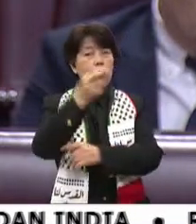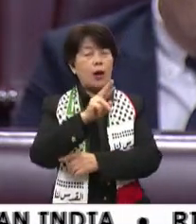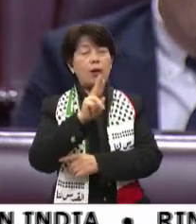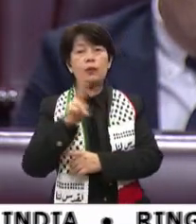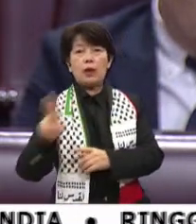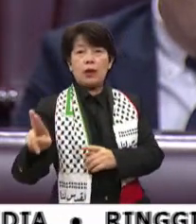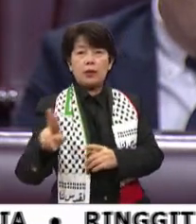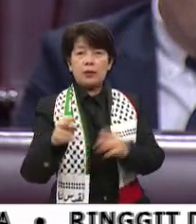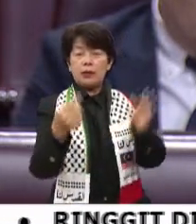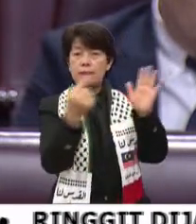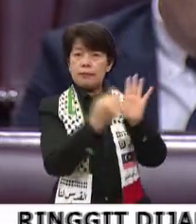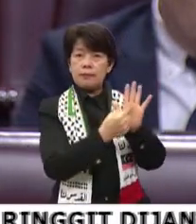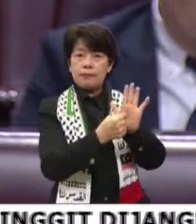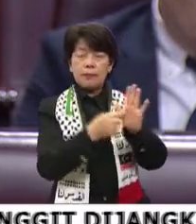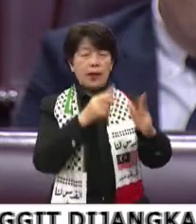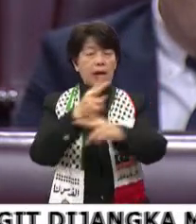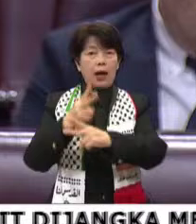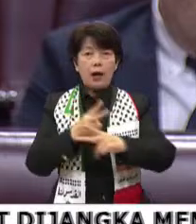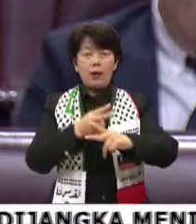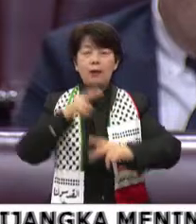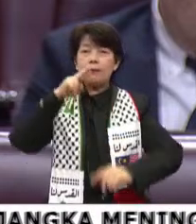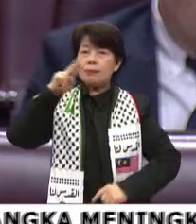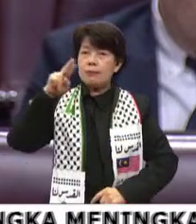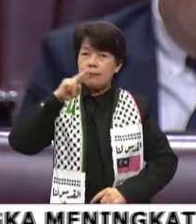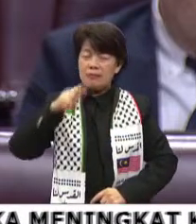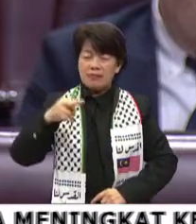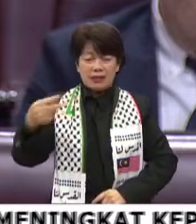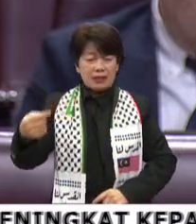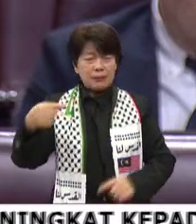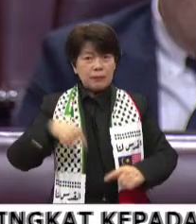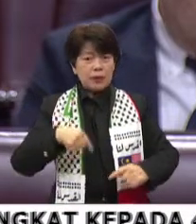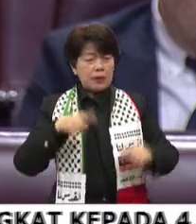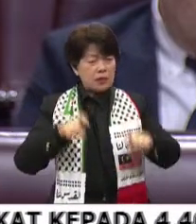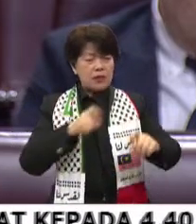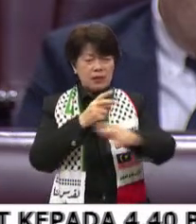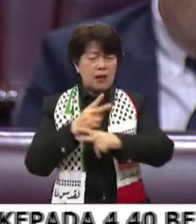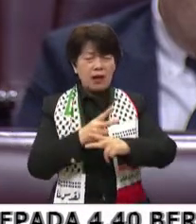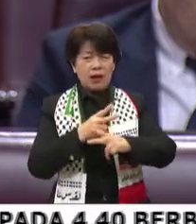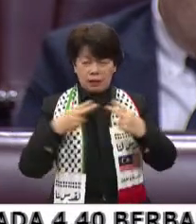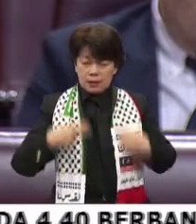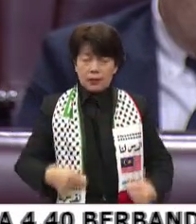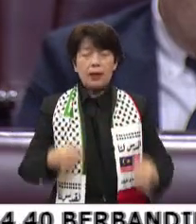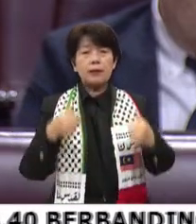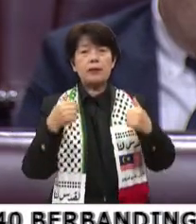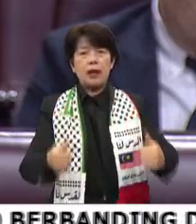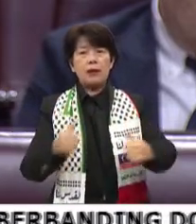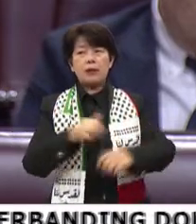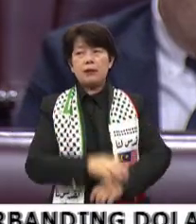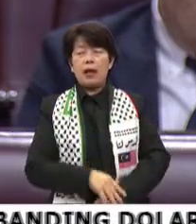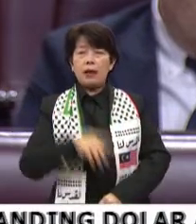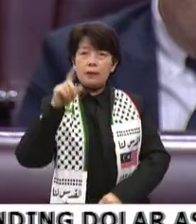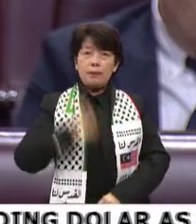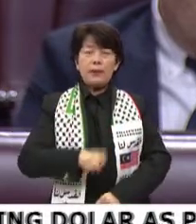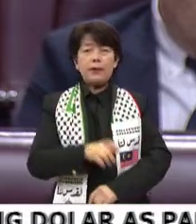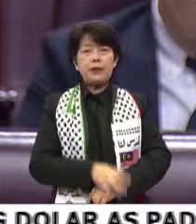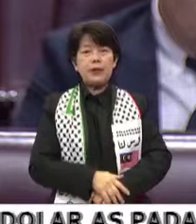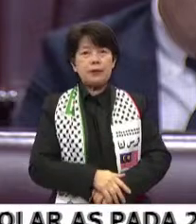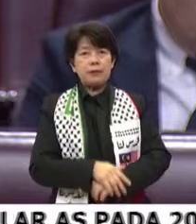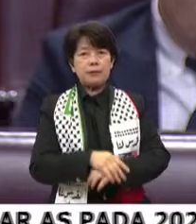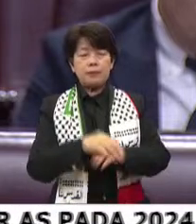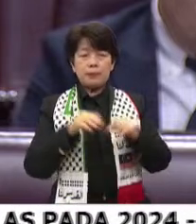a kawalan rokok demi kesihatan awam ini saya lihat kita dapat dan juga dapat